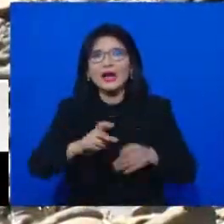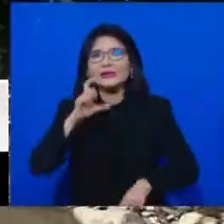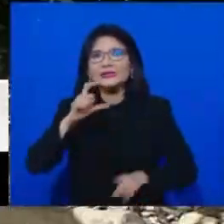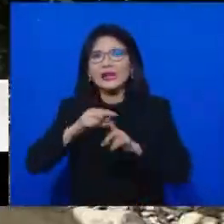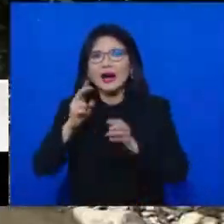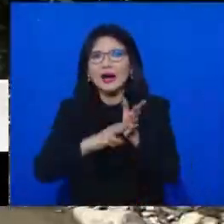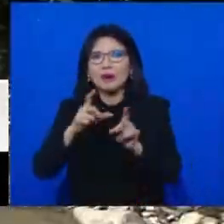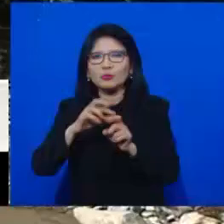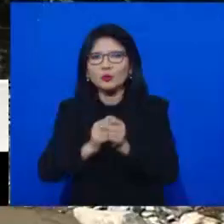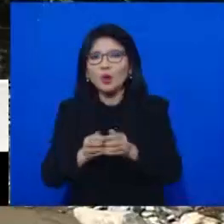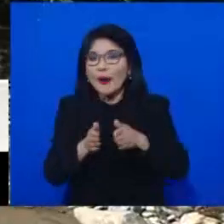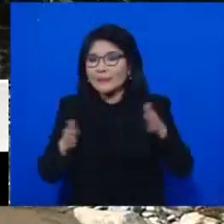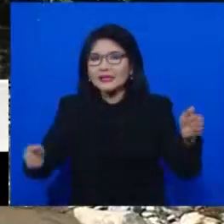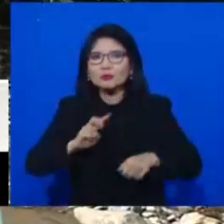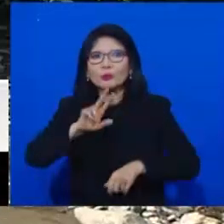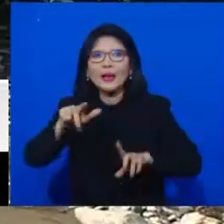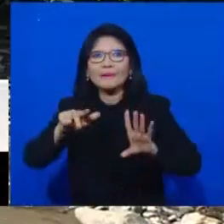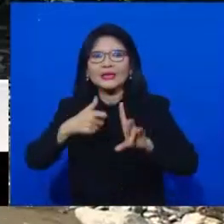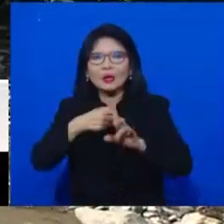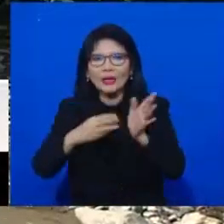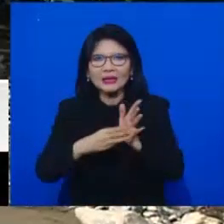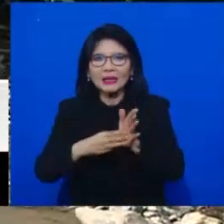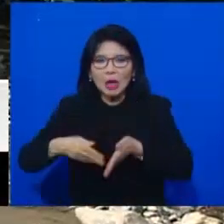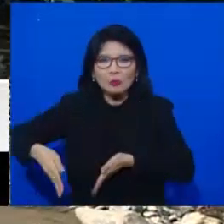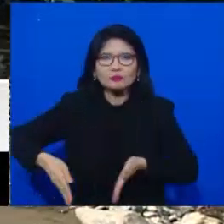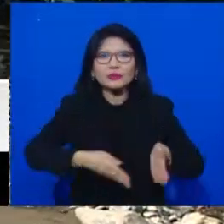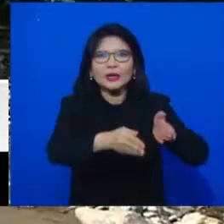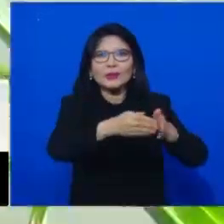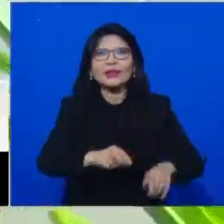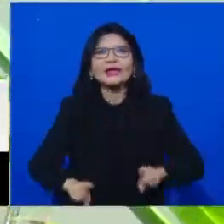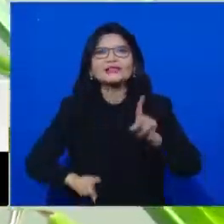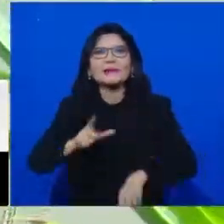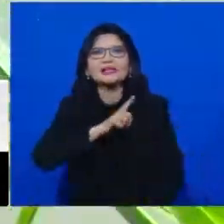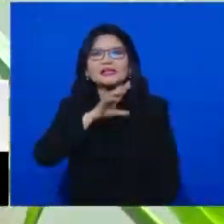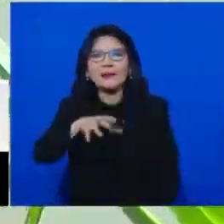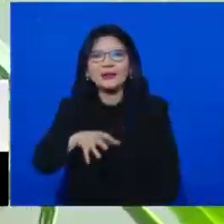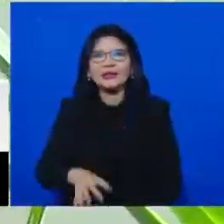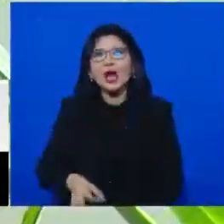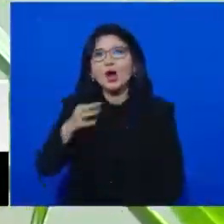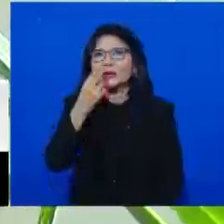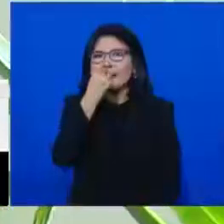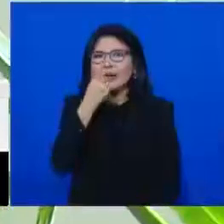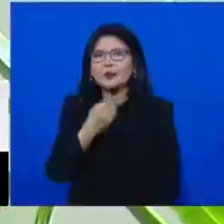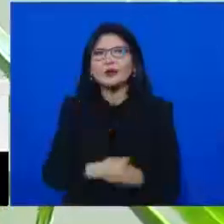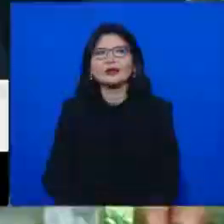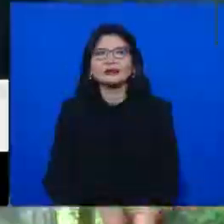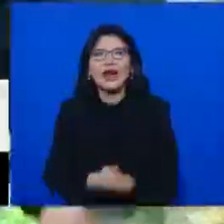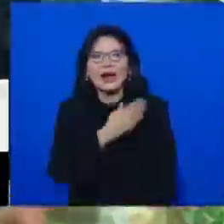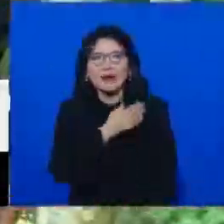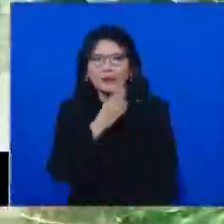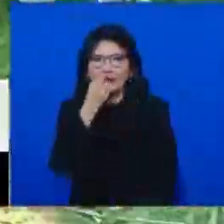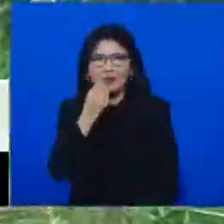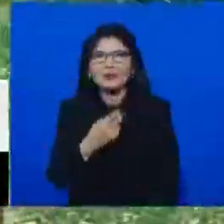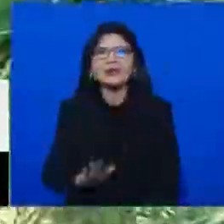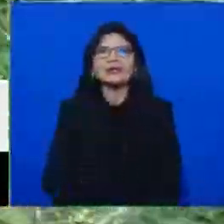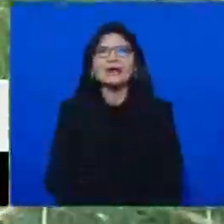panjang 28 km yang melintasi 11 kecamatan di 3 kota, yakni Kota Bandung, Kabupaten Bandung, dan Kabupaten Bandung